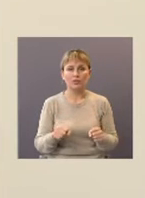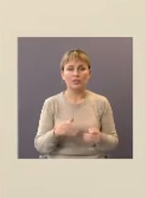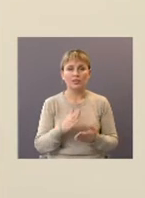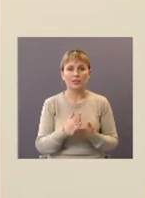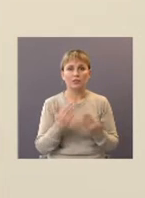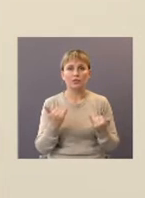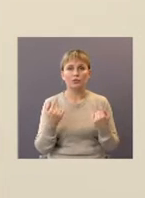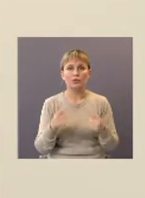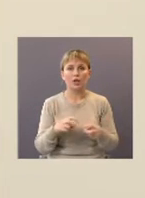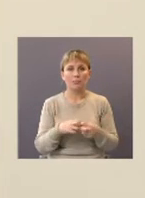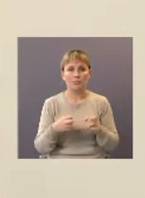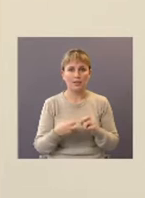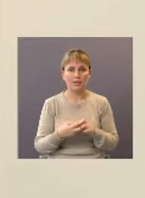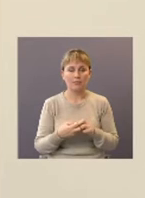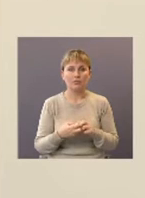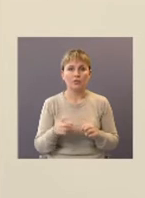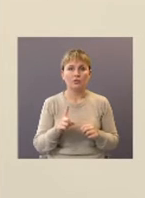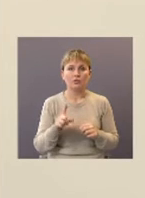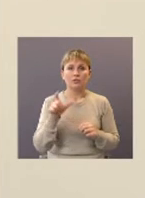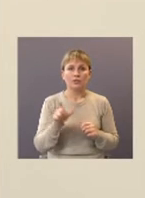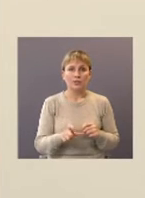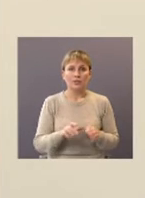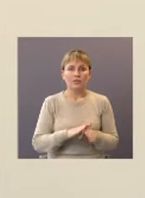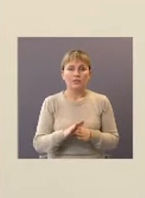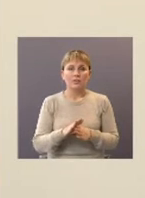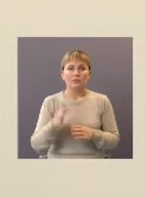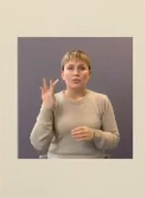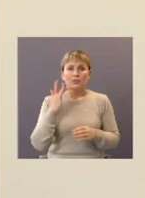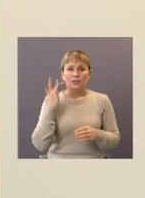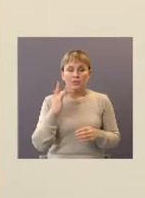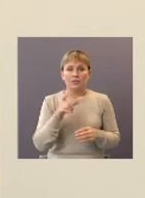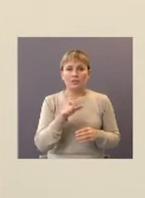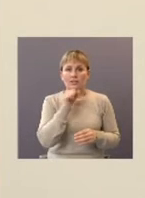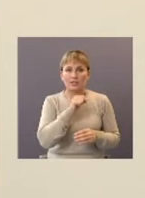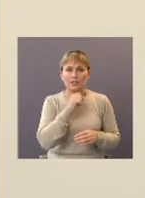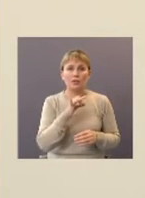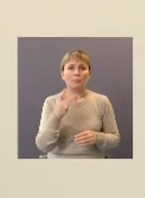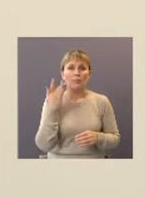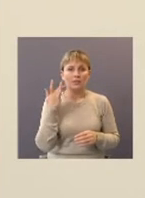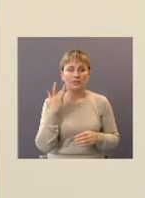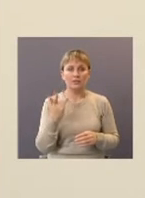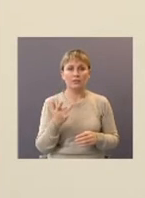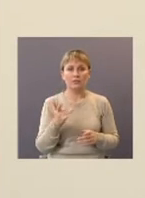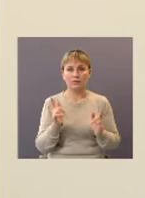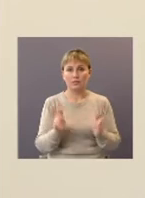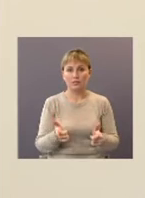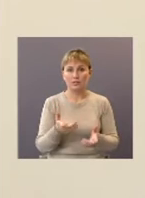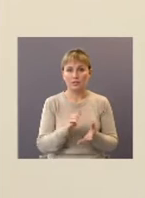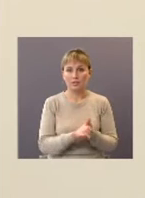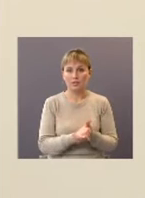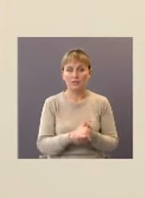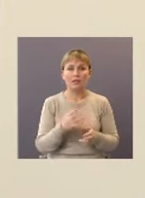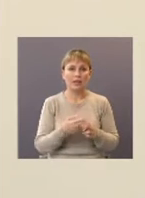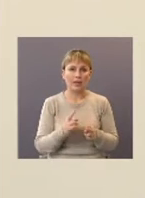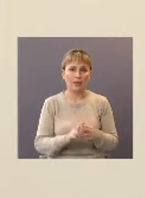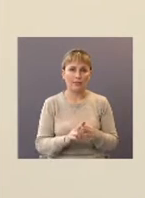сейчас другая проблема, что человек совершает неоднократные кражи и постоянно примиряется. Вот это